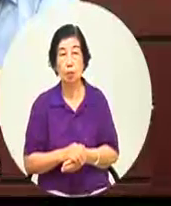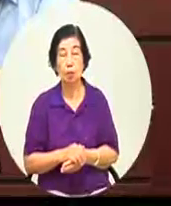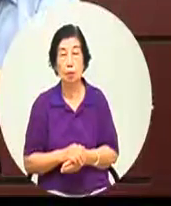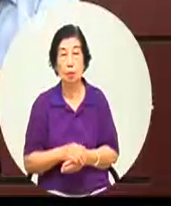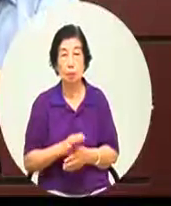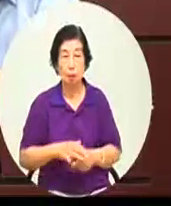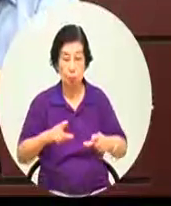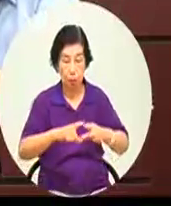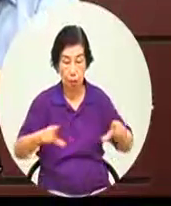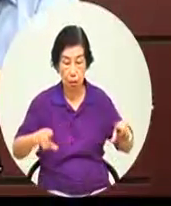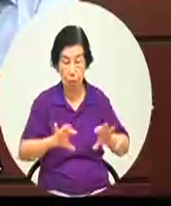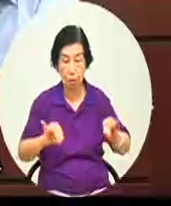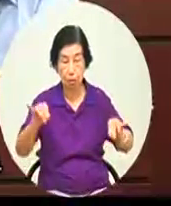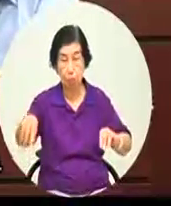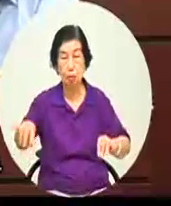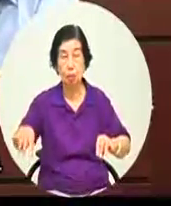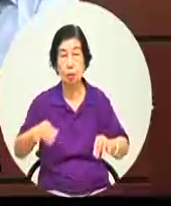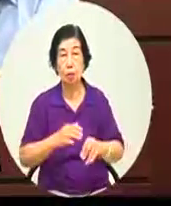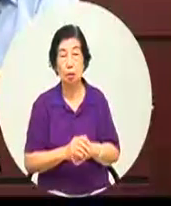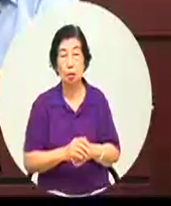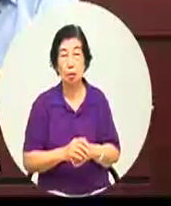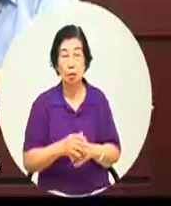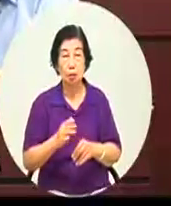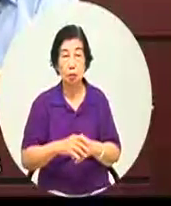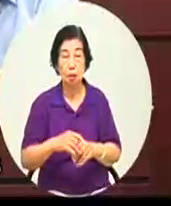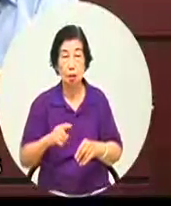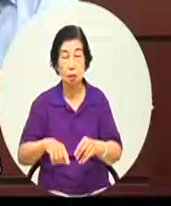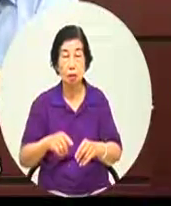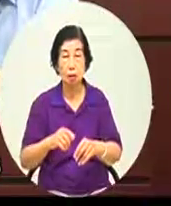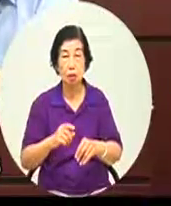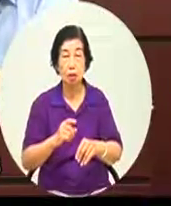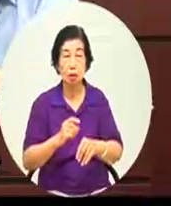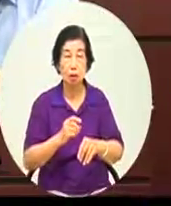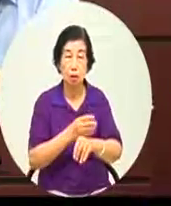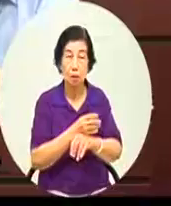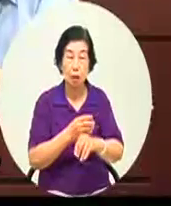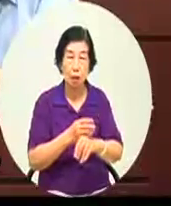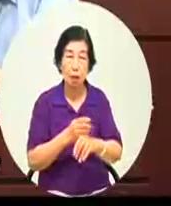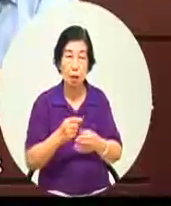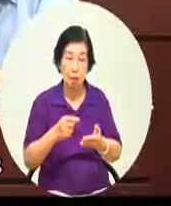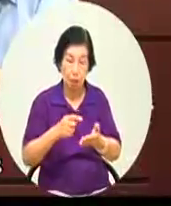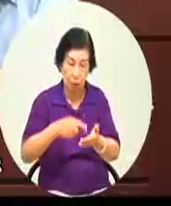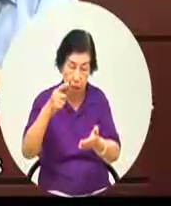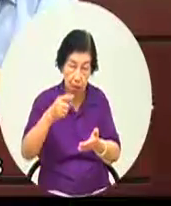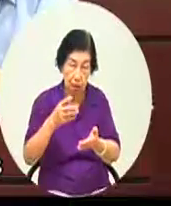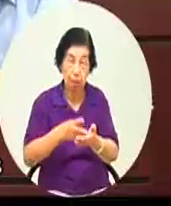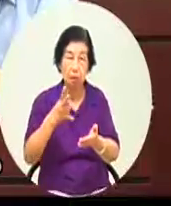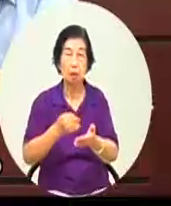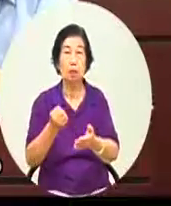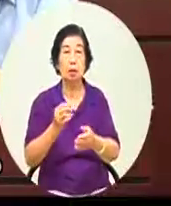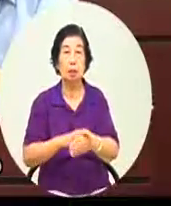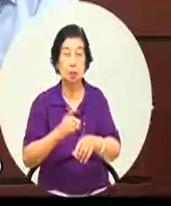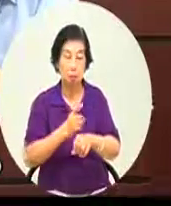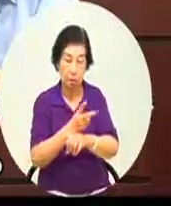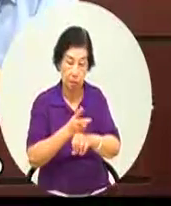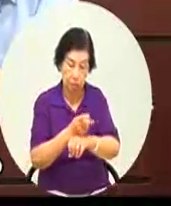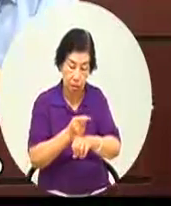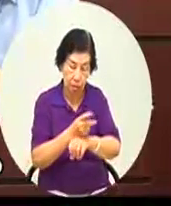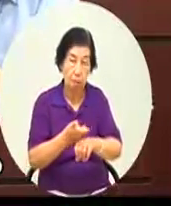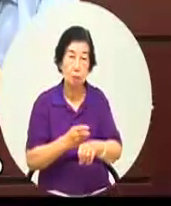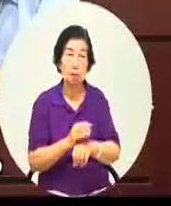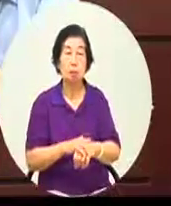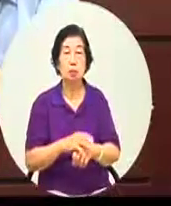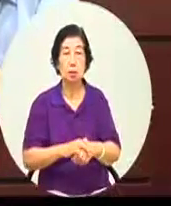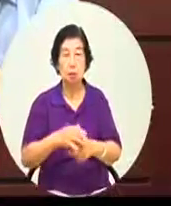大的地方，应该要把计次变成计时。这是我们也有一个标准，我们会来评估哈。如果是到达那个标准，一定